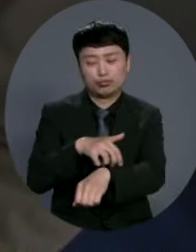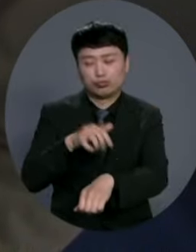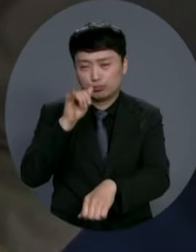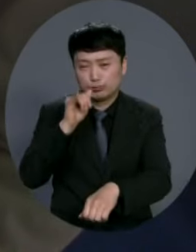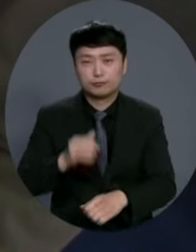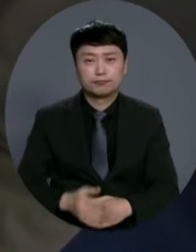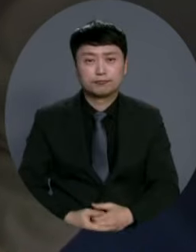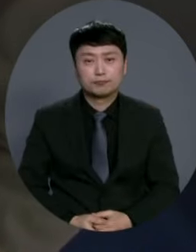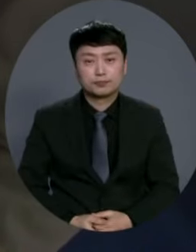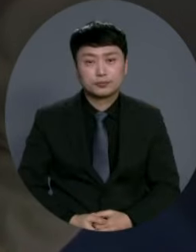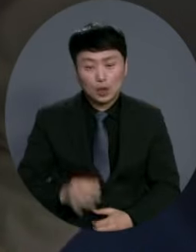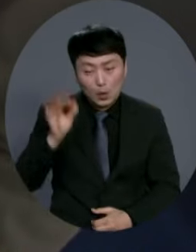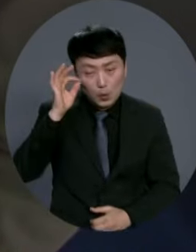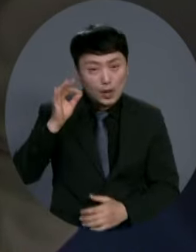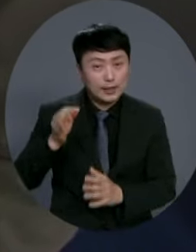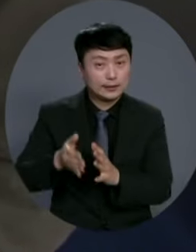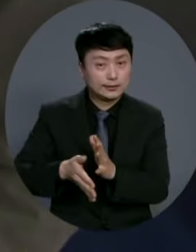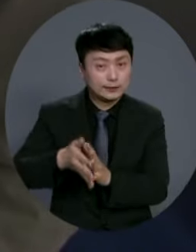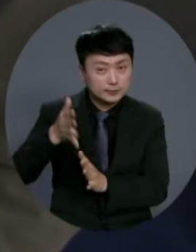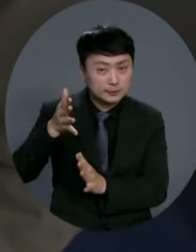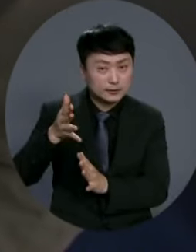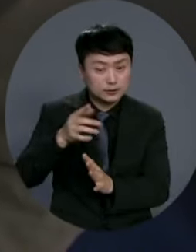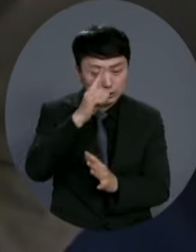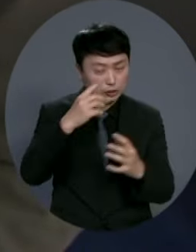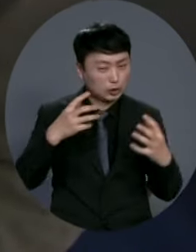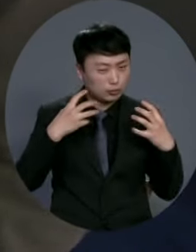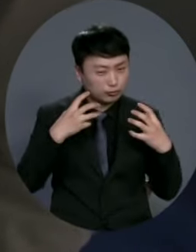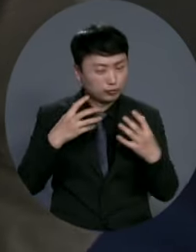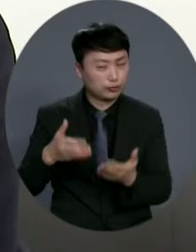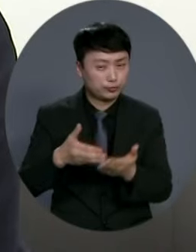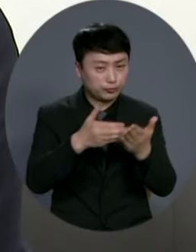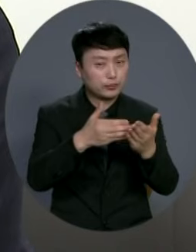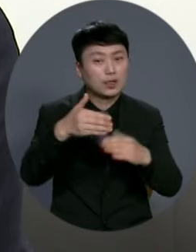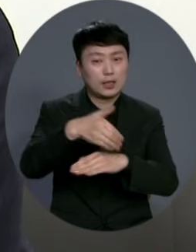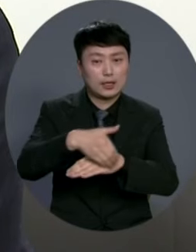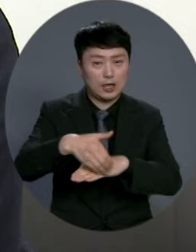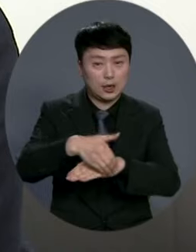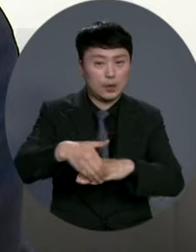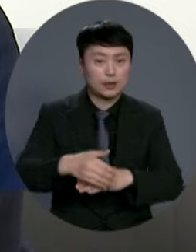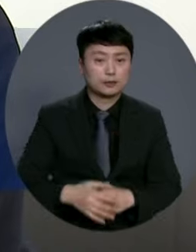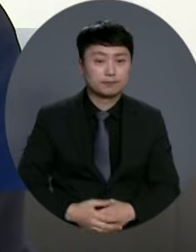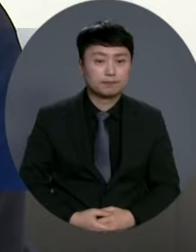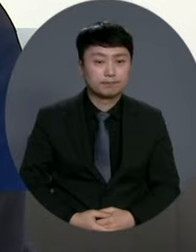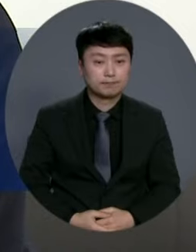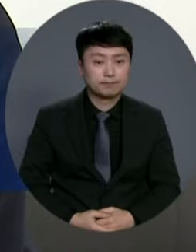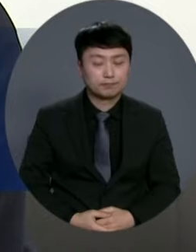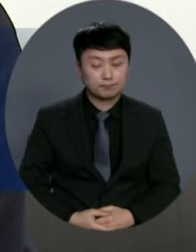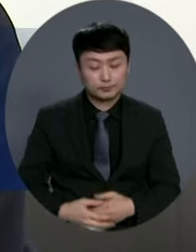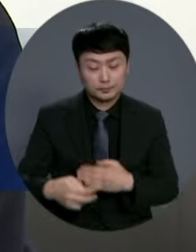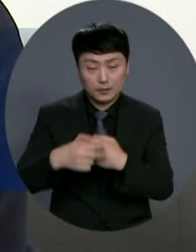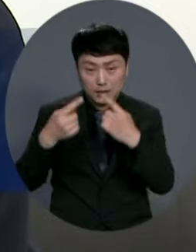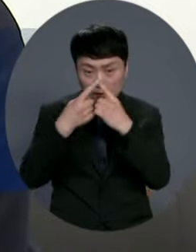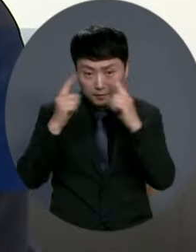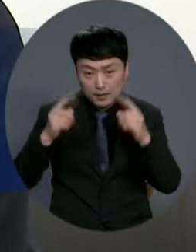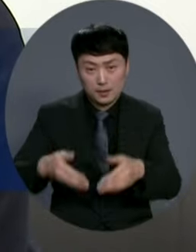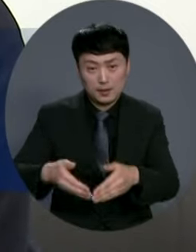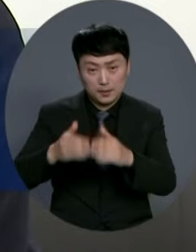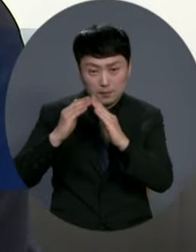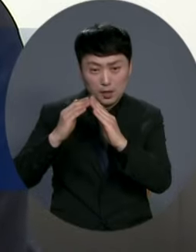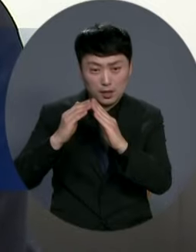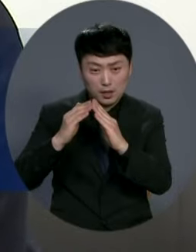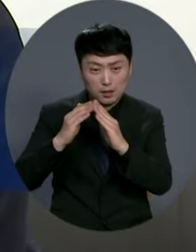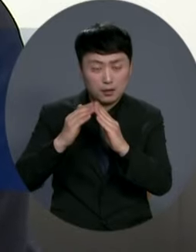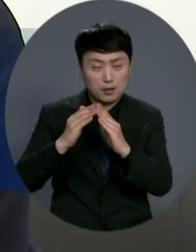실정입니다. 포항시는 이런 측면을 어필할 계획입니다. 신설은 그 의대 정원 확대